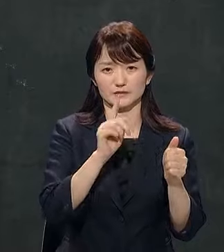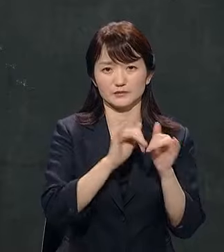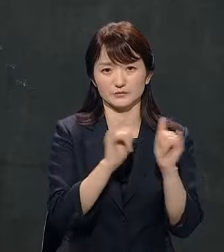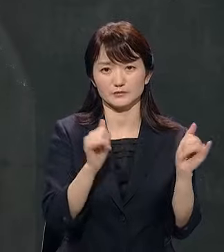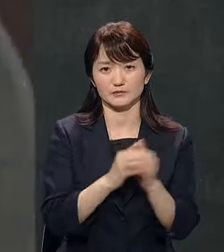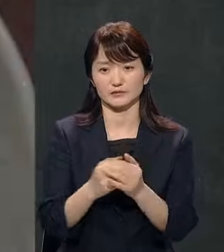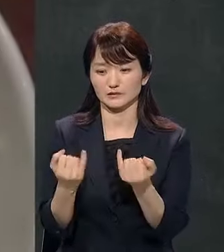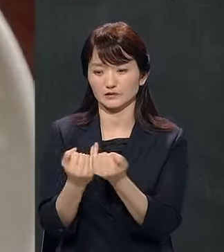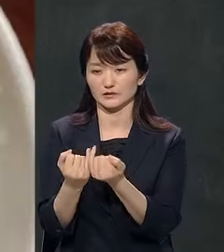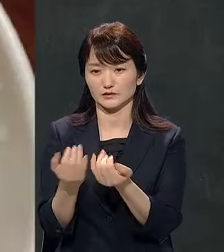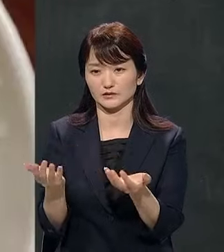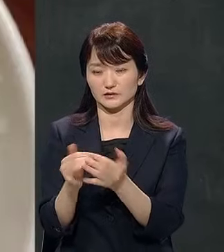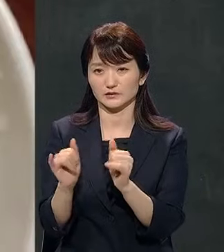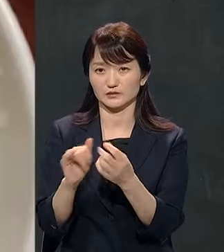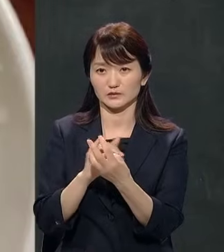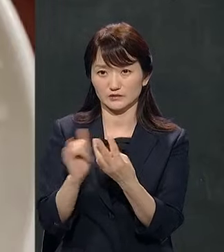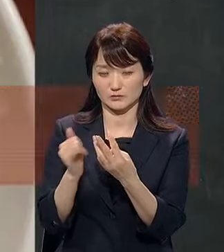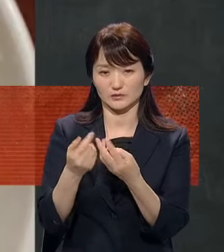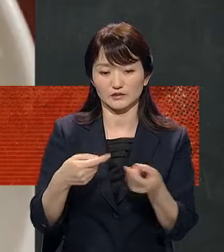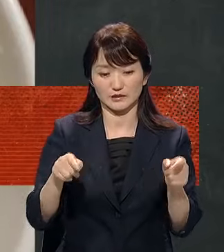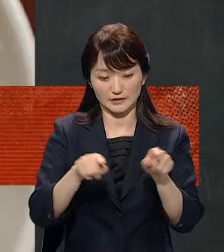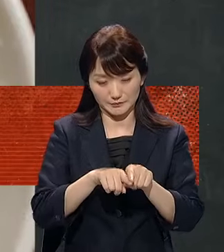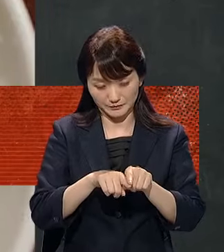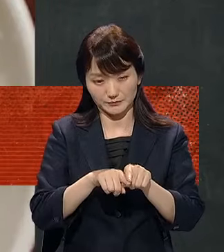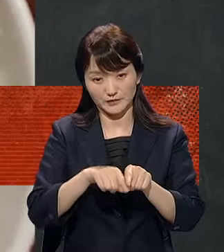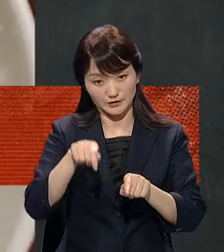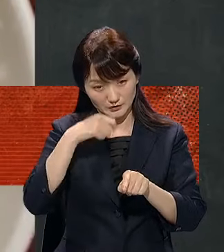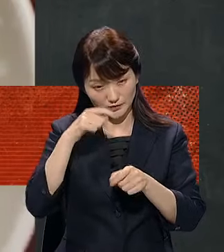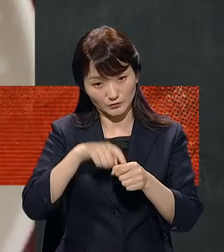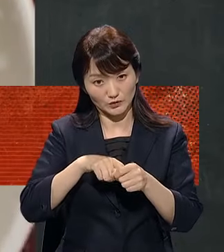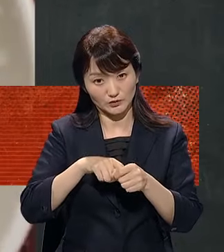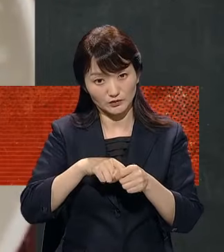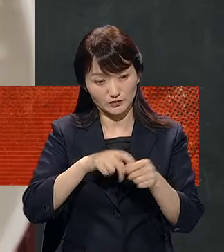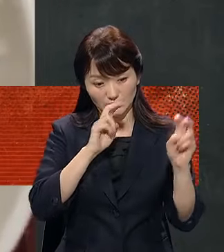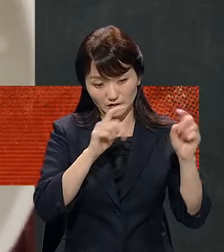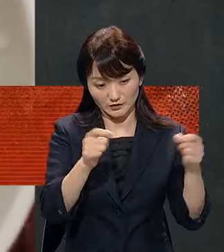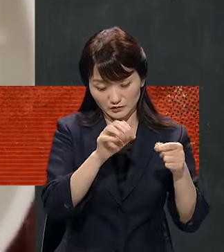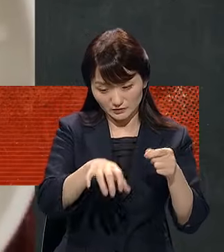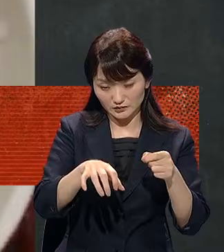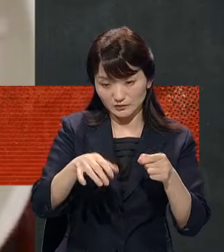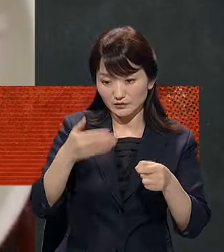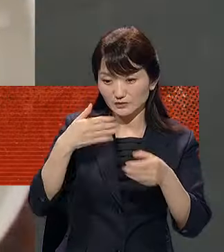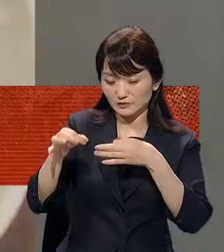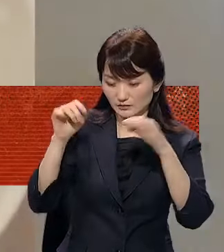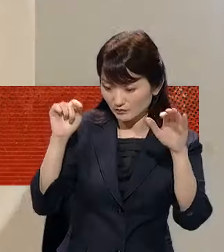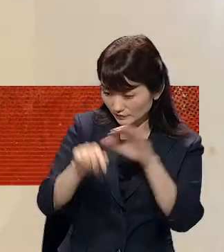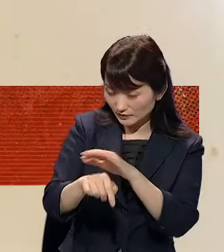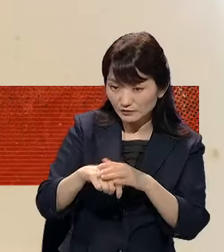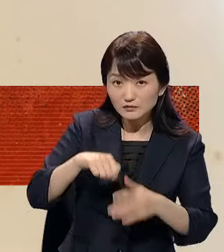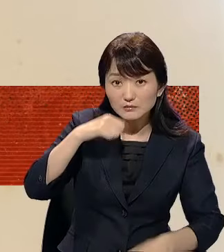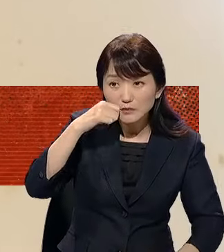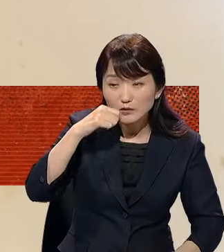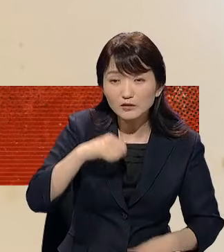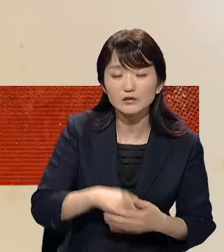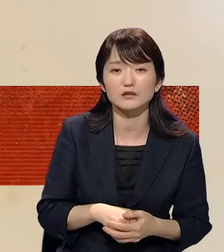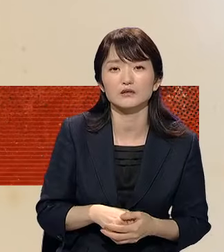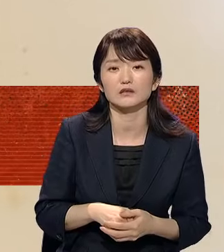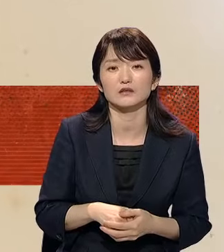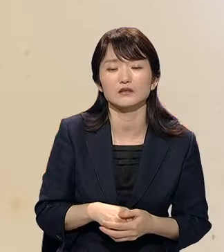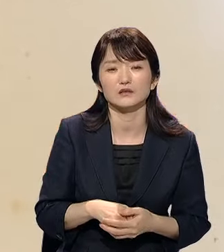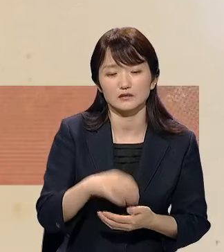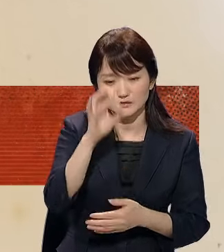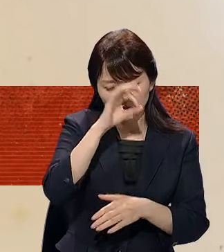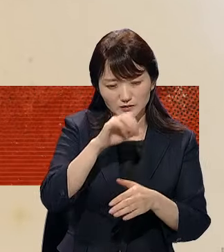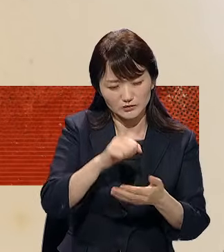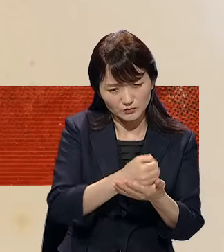여직원 세 명하고 점심 식사하기 위해서 회사 근처에 식당에 갔는데 먹은게 뭐냐면 제육볶음 2인분